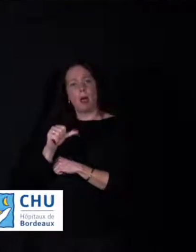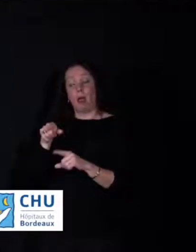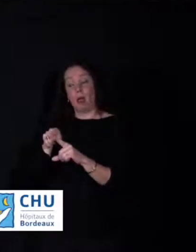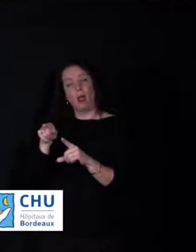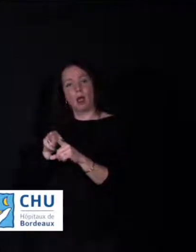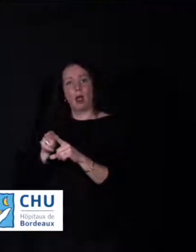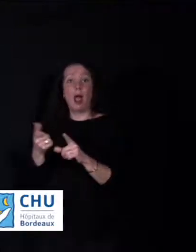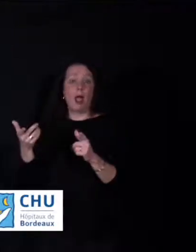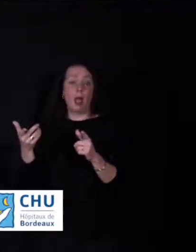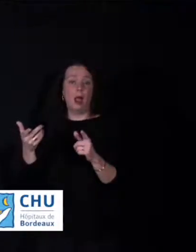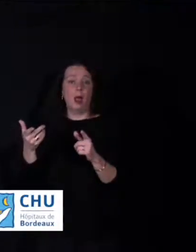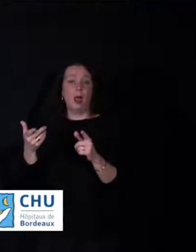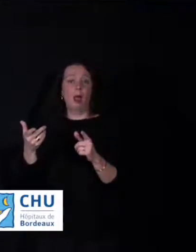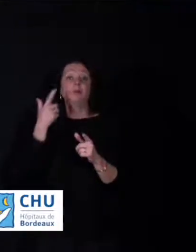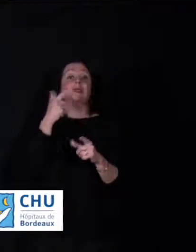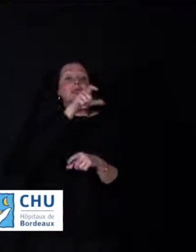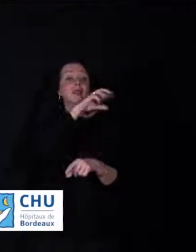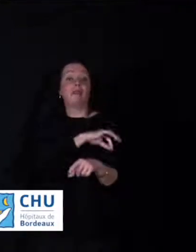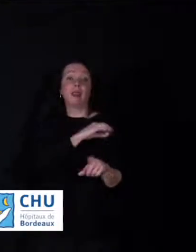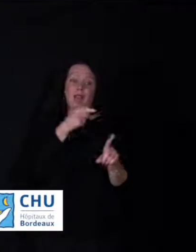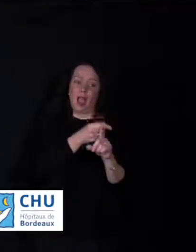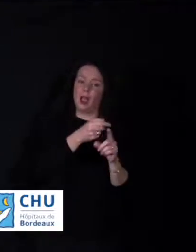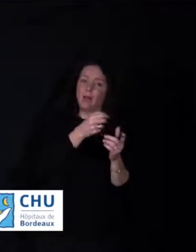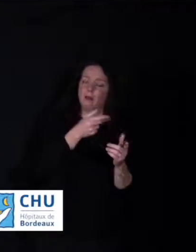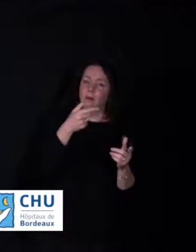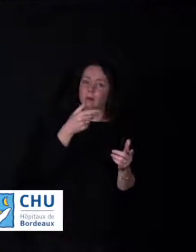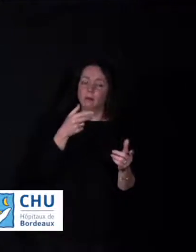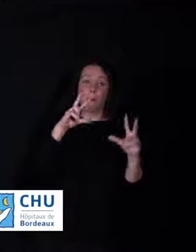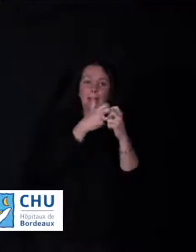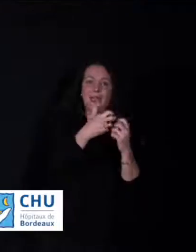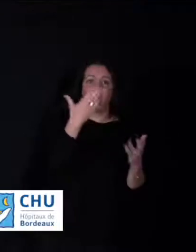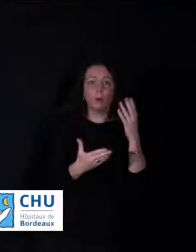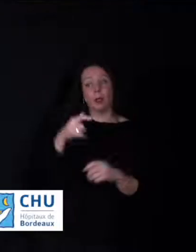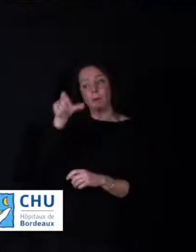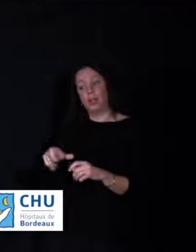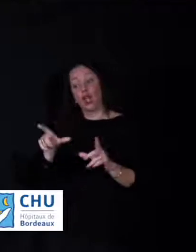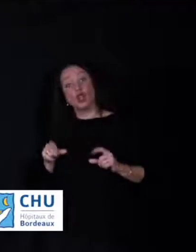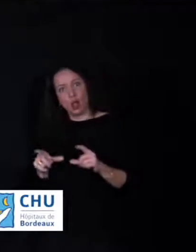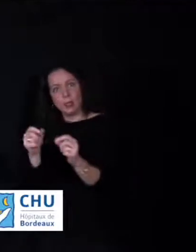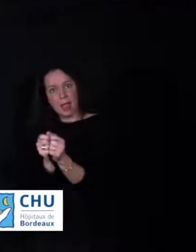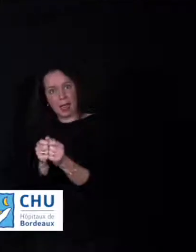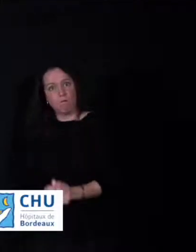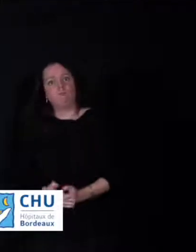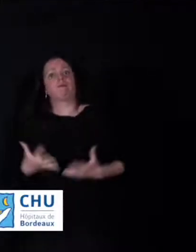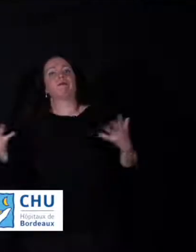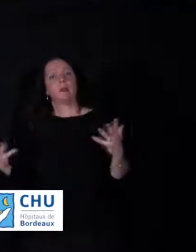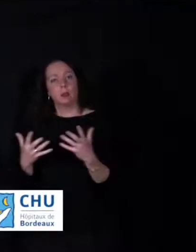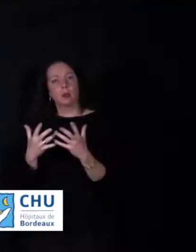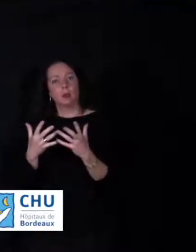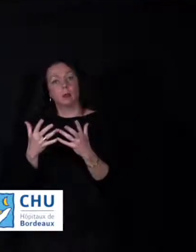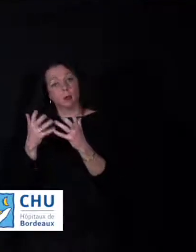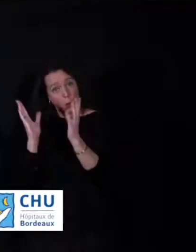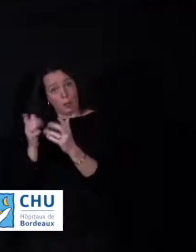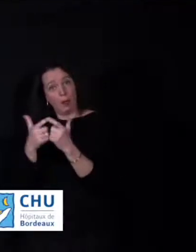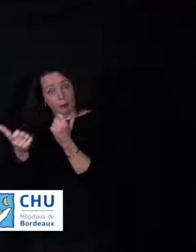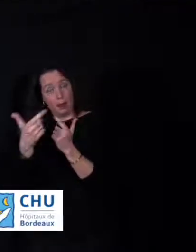col, hélas, qui nécessitera beaucoup de jours d'hospitalisation. Et le dernier point, est-ce que le